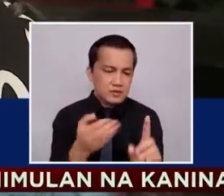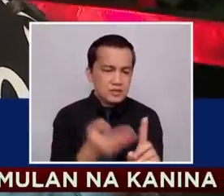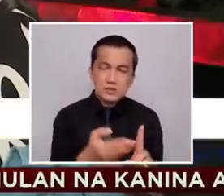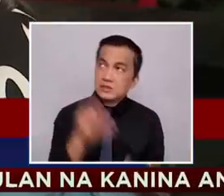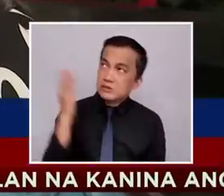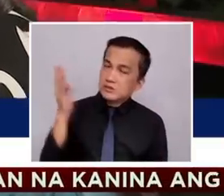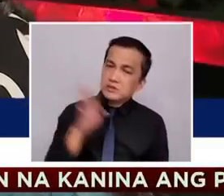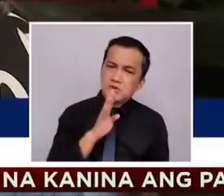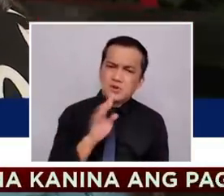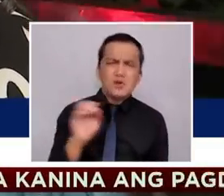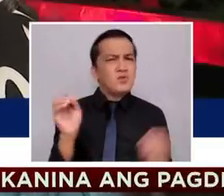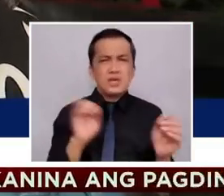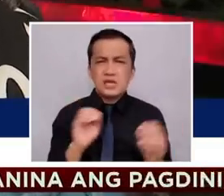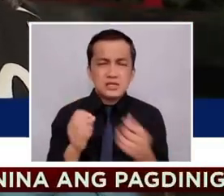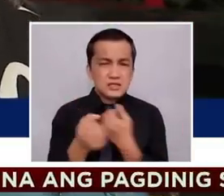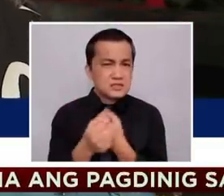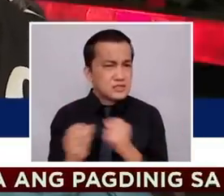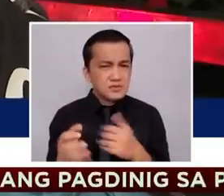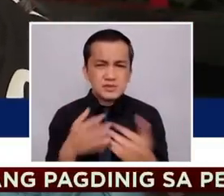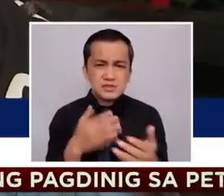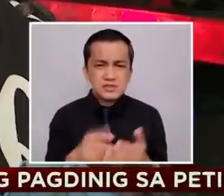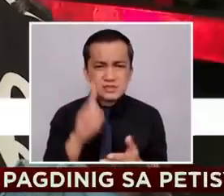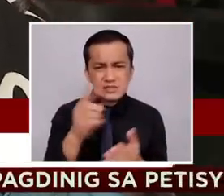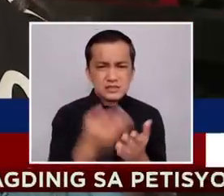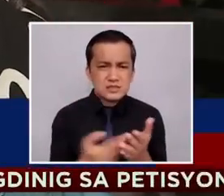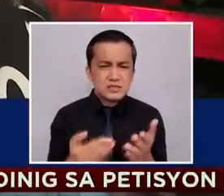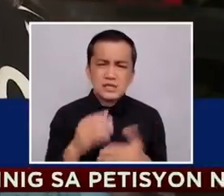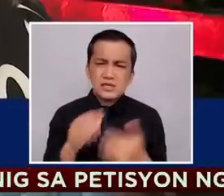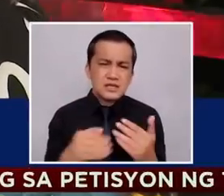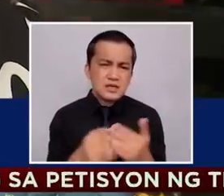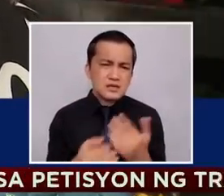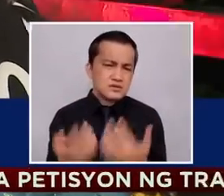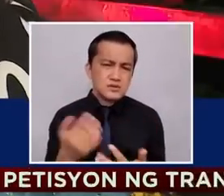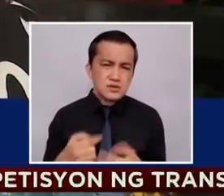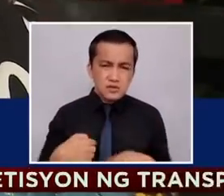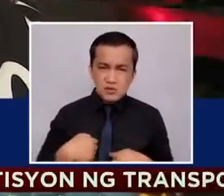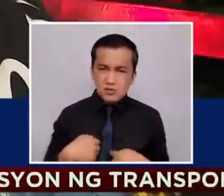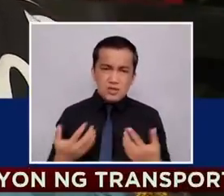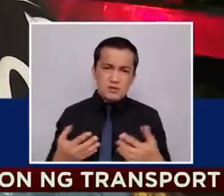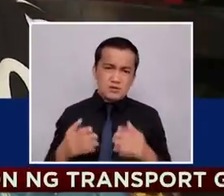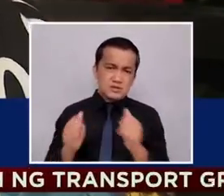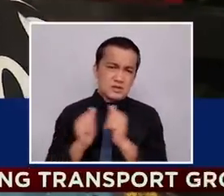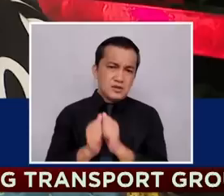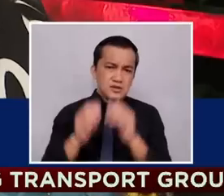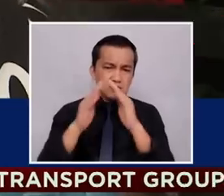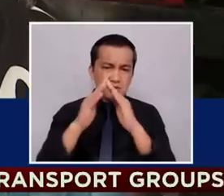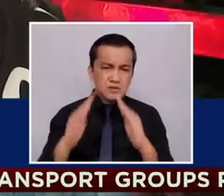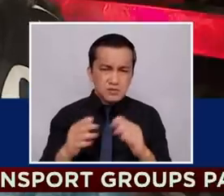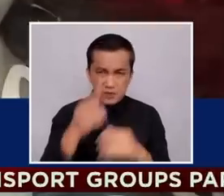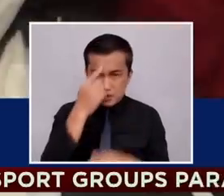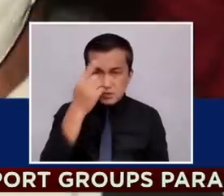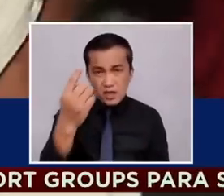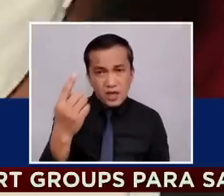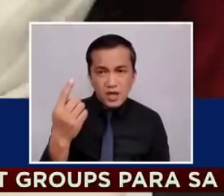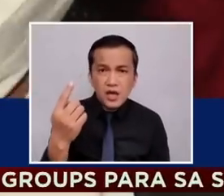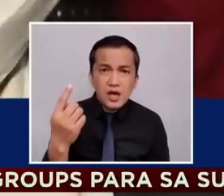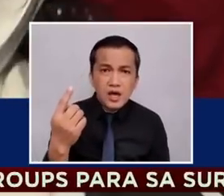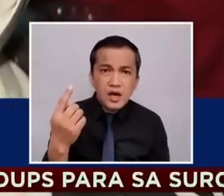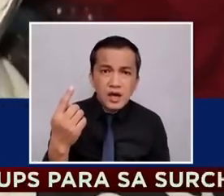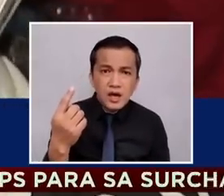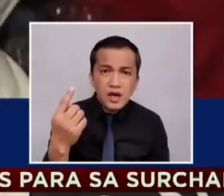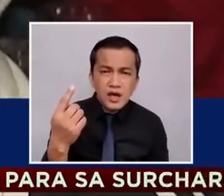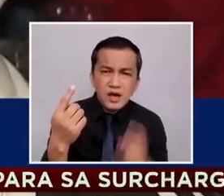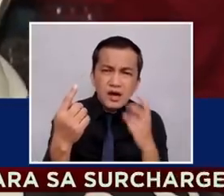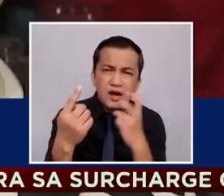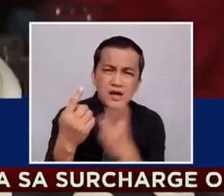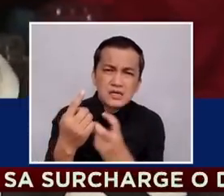nailigtas kahit isang damit. Lahat sunog, ay wala naman akong kasama sa bahay, kundi ako lang mag-isa. Ang hirap talaga,